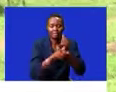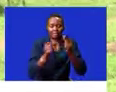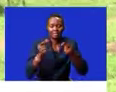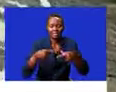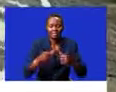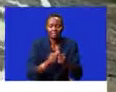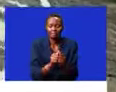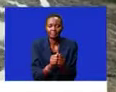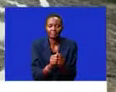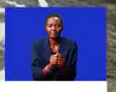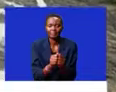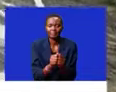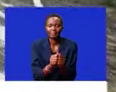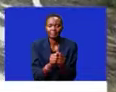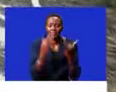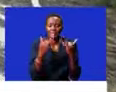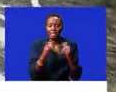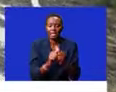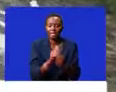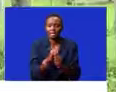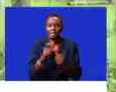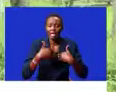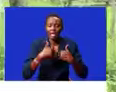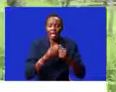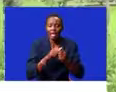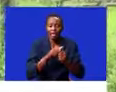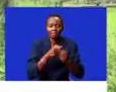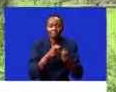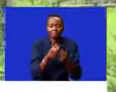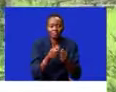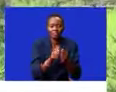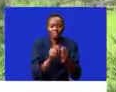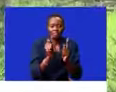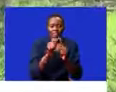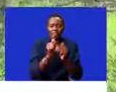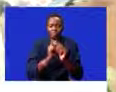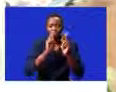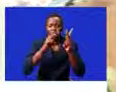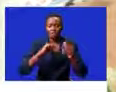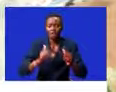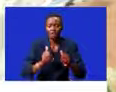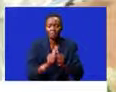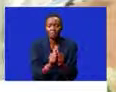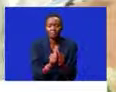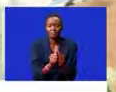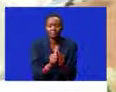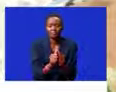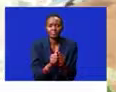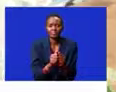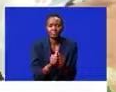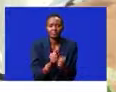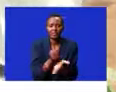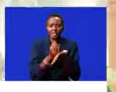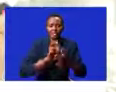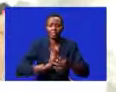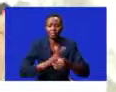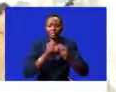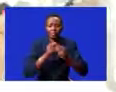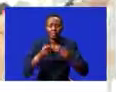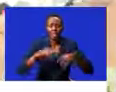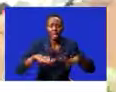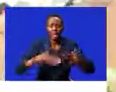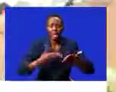magiseyudo. Omiyo gin kod ote kod kwayo ne tend kaunti ma Kisumu. Konywa uru mondo wayud kaka